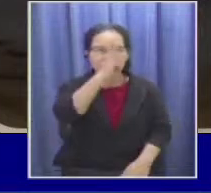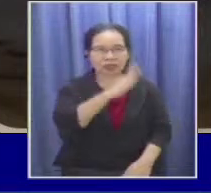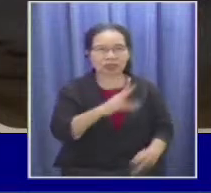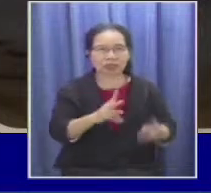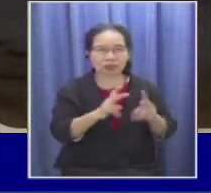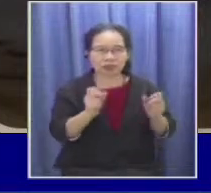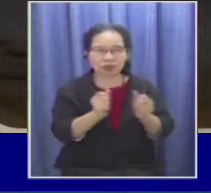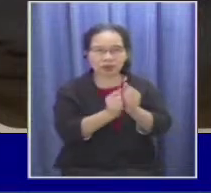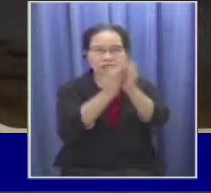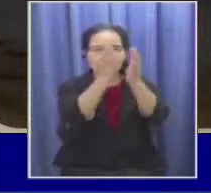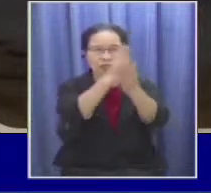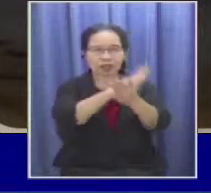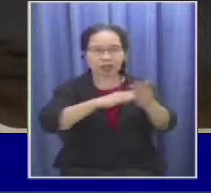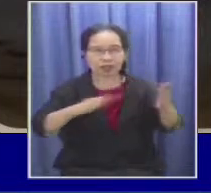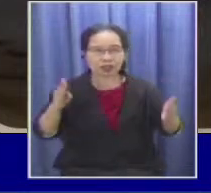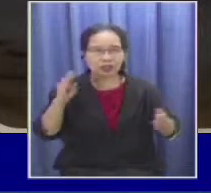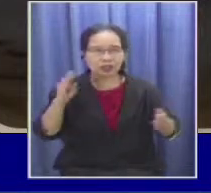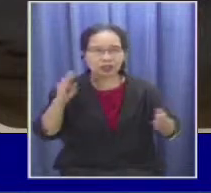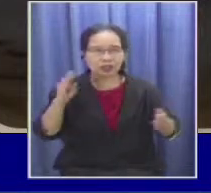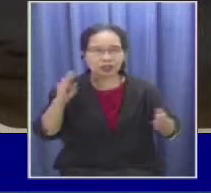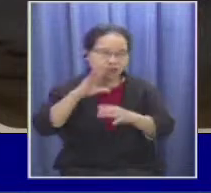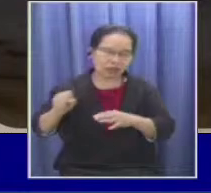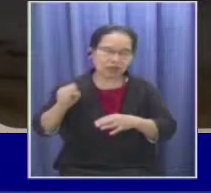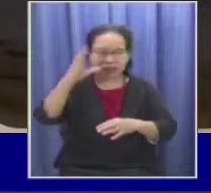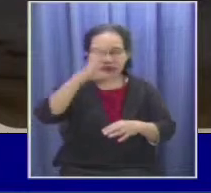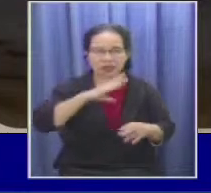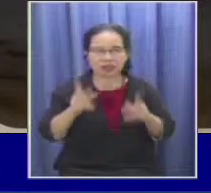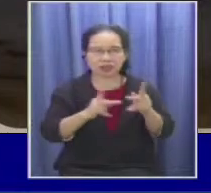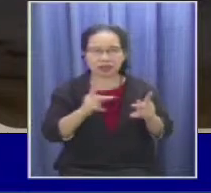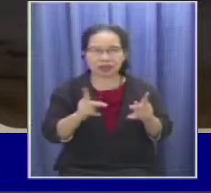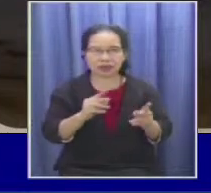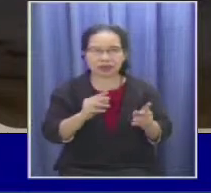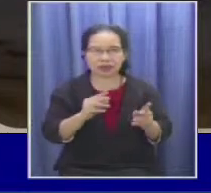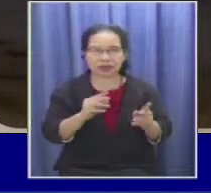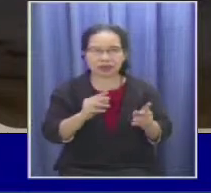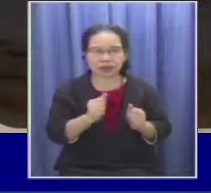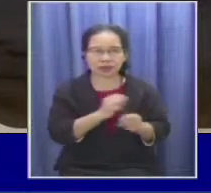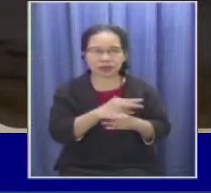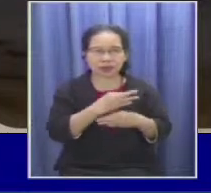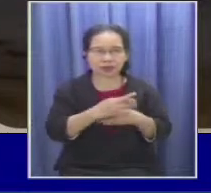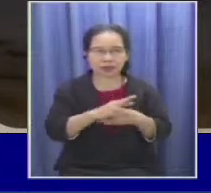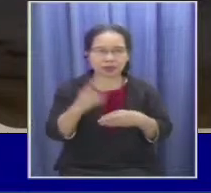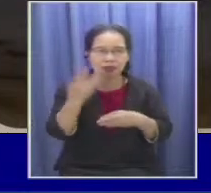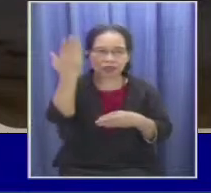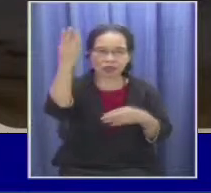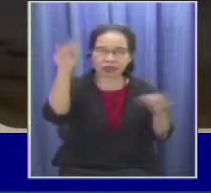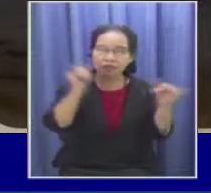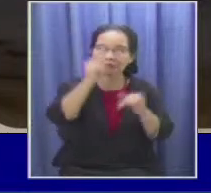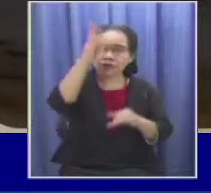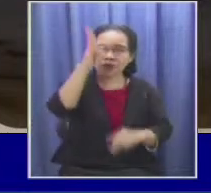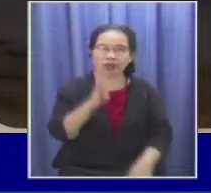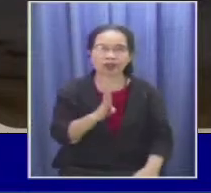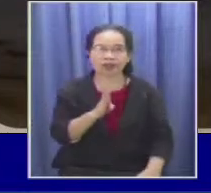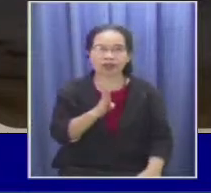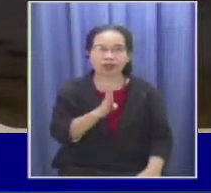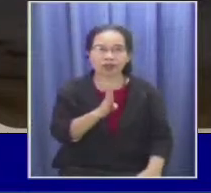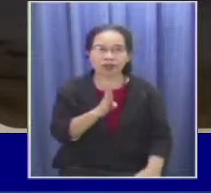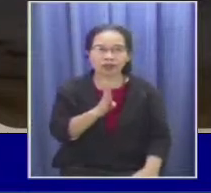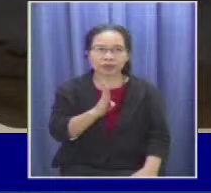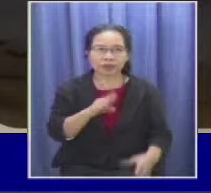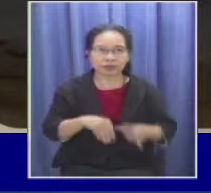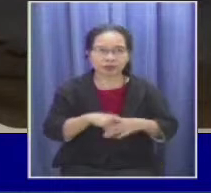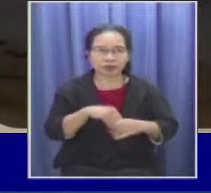eno na yɛde hyira Awurade ne agya no eno aranso na yɛde dome enipa a wayɛ won